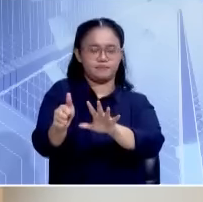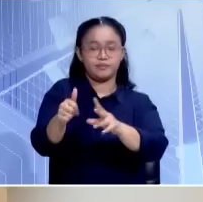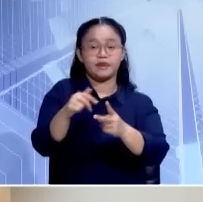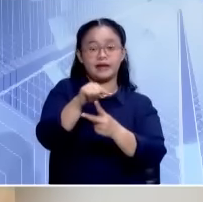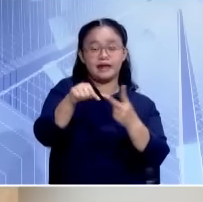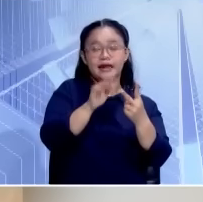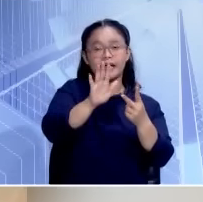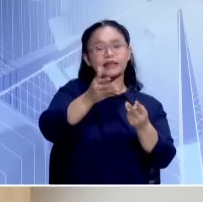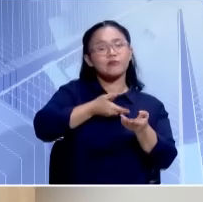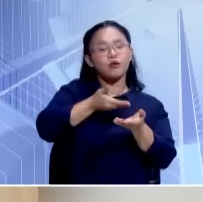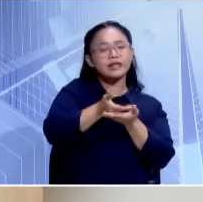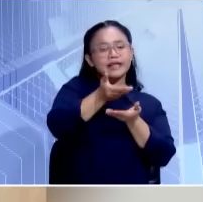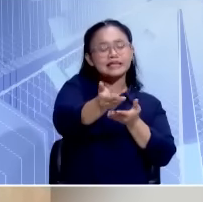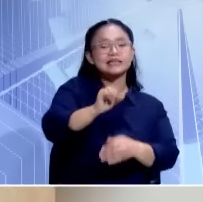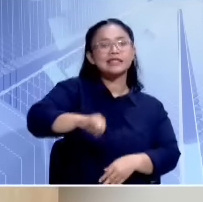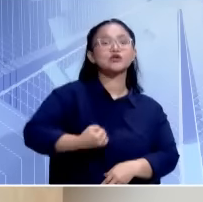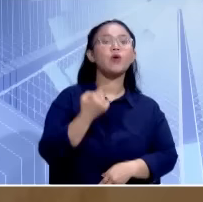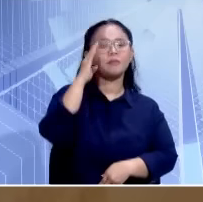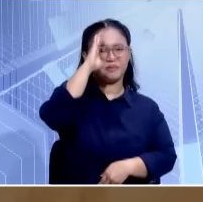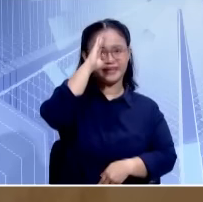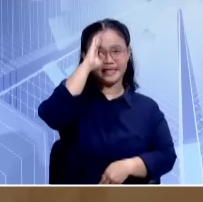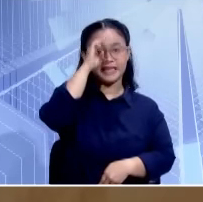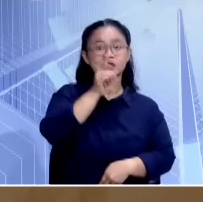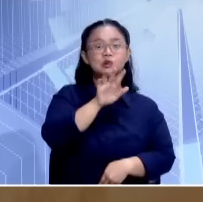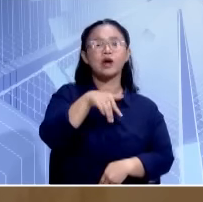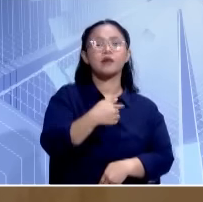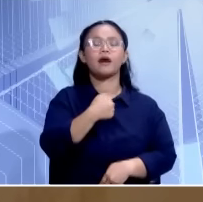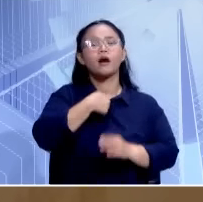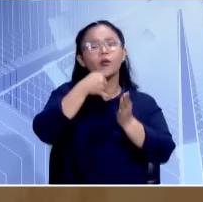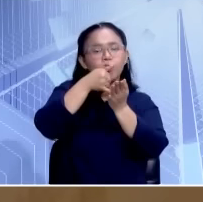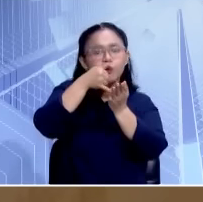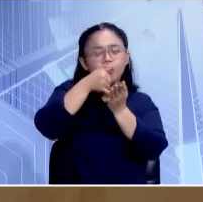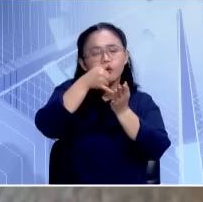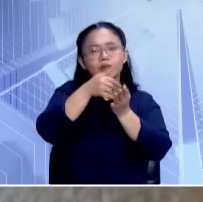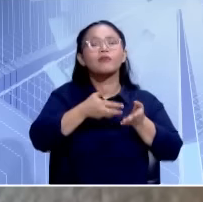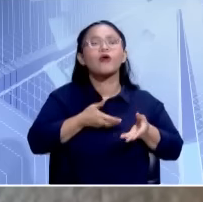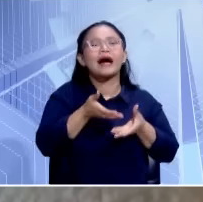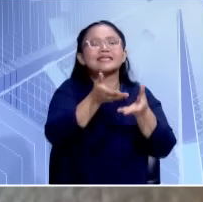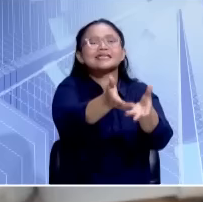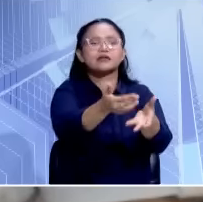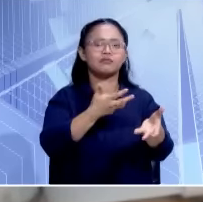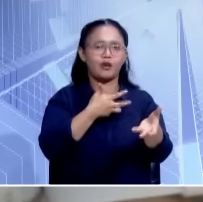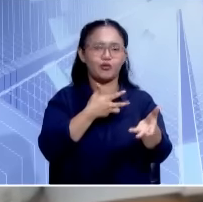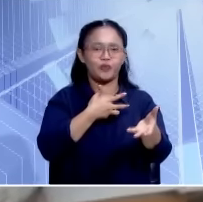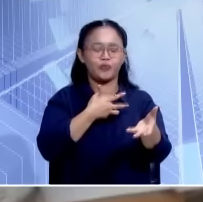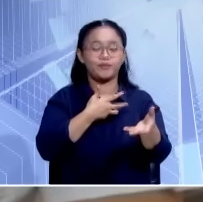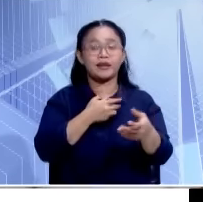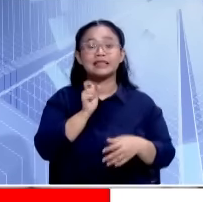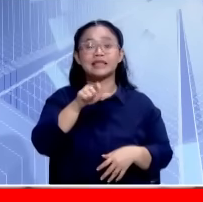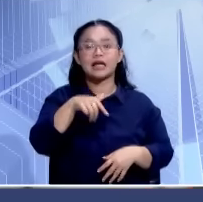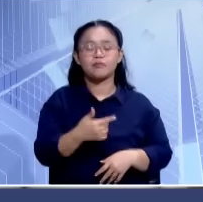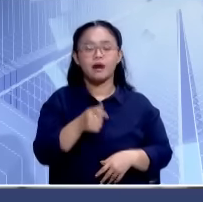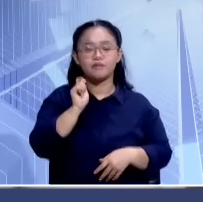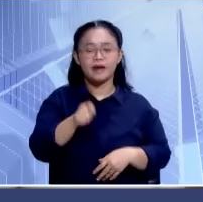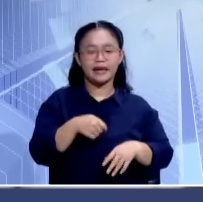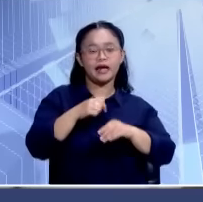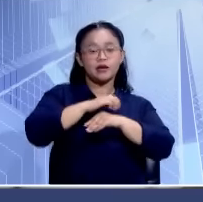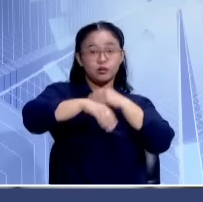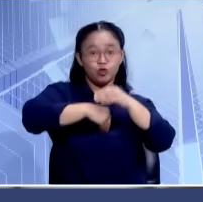akan diberikan pada suaminya FR yang merupakan seorang narapidana. Jadi barang itu dibungkus dengan lakban